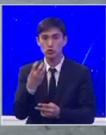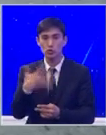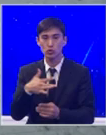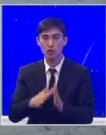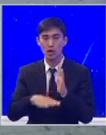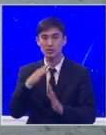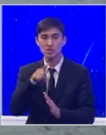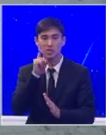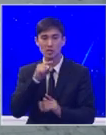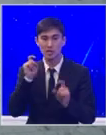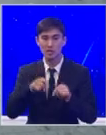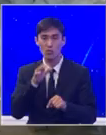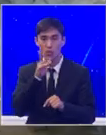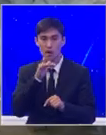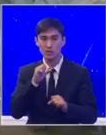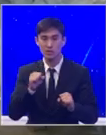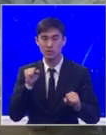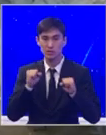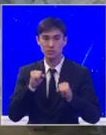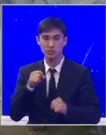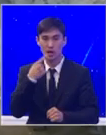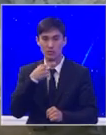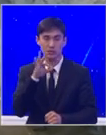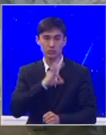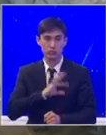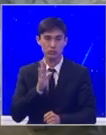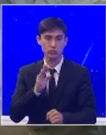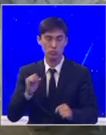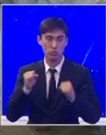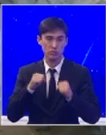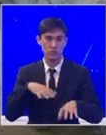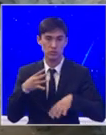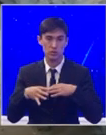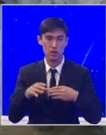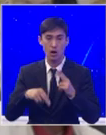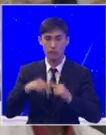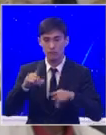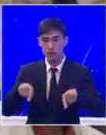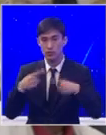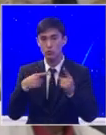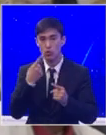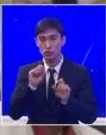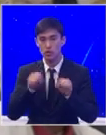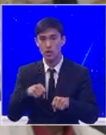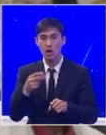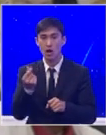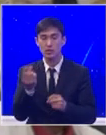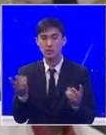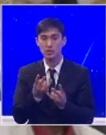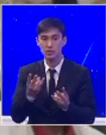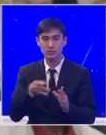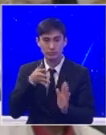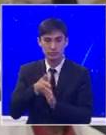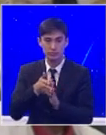жас осында келіп уақыттарын тиімді өткізер еді дейді тұрғындар. Қалыпқа келтіруге болады, қаржы қажет деді аудан әкімі. Сараптамадан